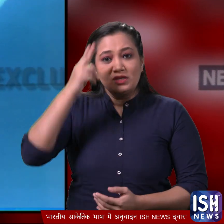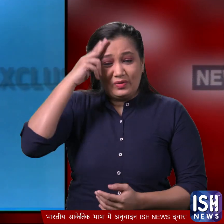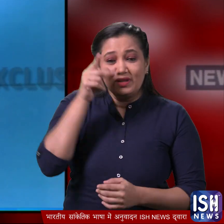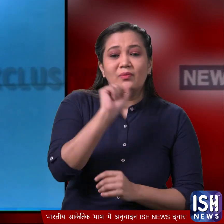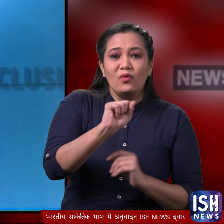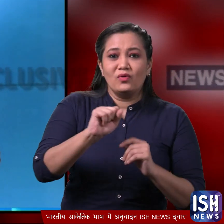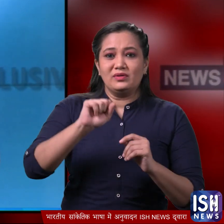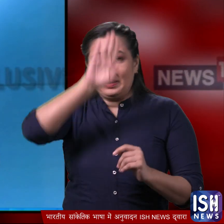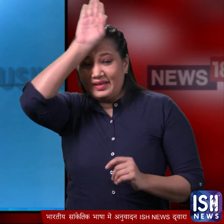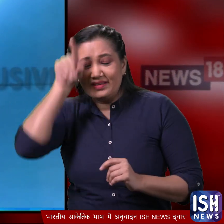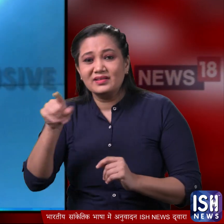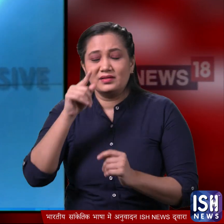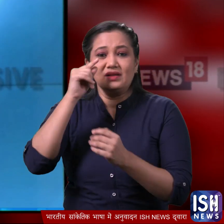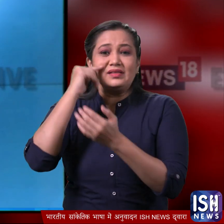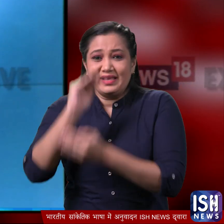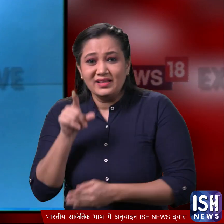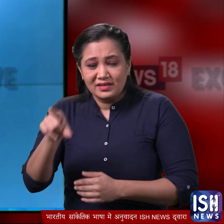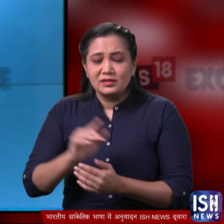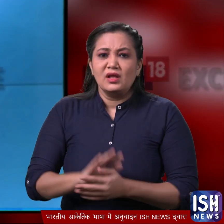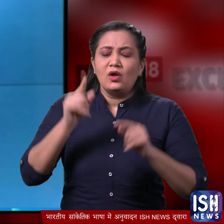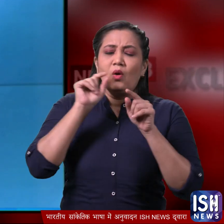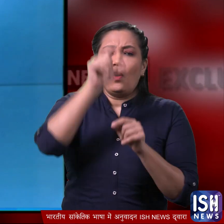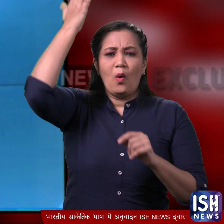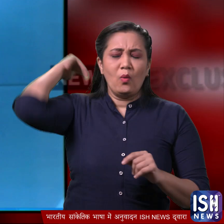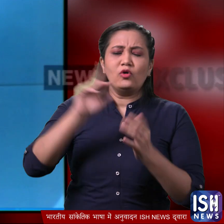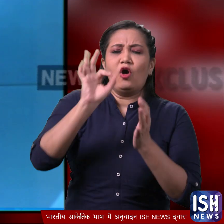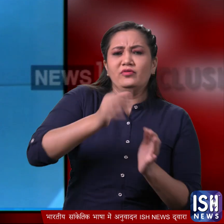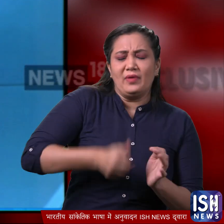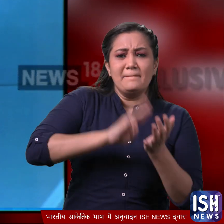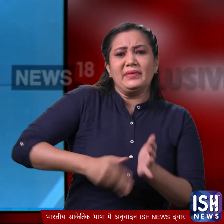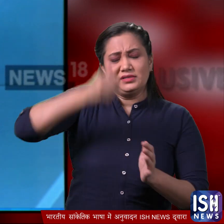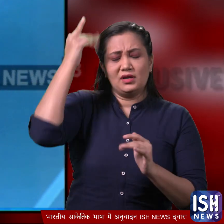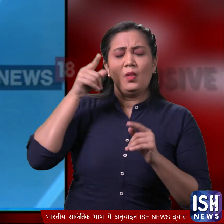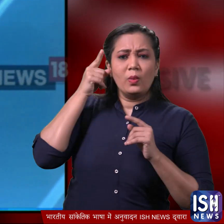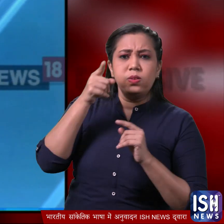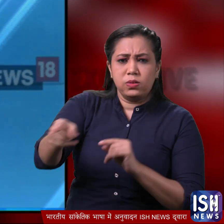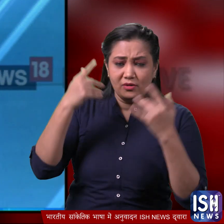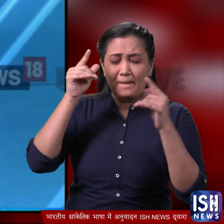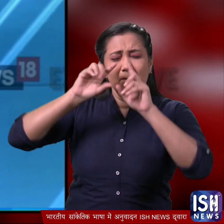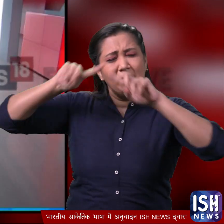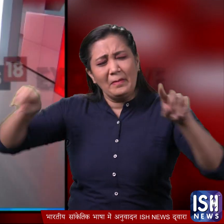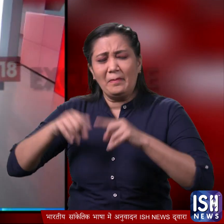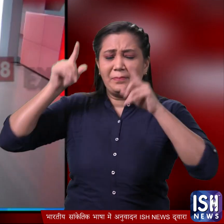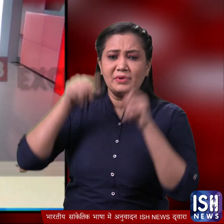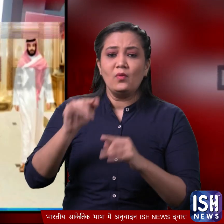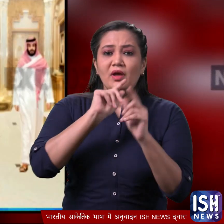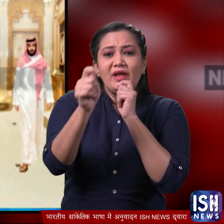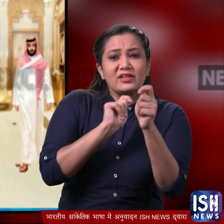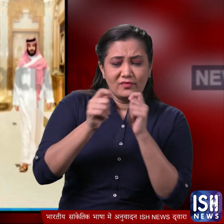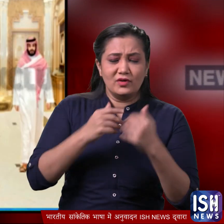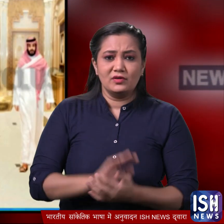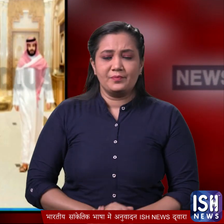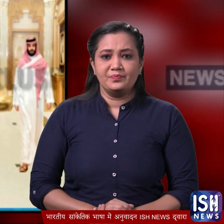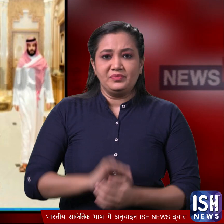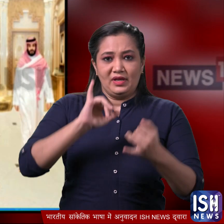प्रिंस मोहम्मद बिन सलमान पर वहां के खुफिया विभाग के एक पूर्व अधिकारी ने बेहद गंभीर आरोप लगाए। न्यूज 18.com की रिपोर्ट है कि एक